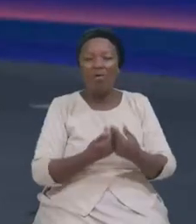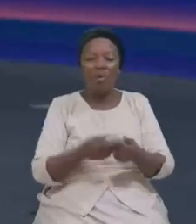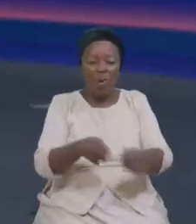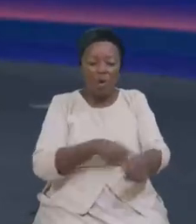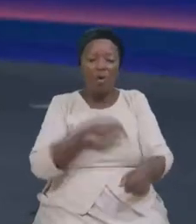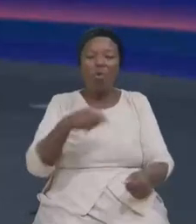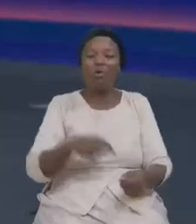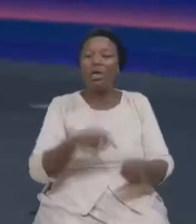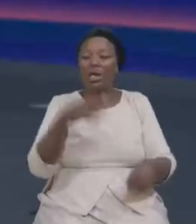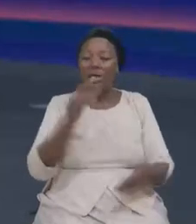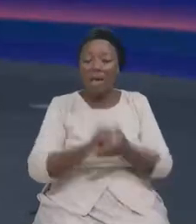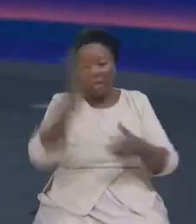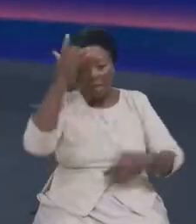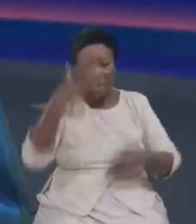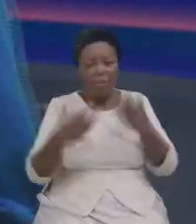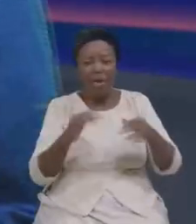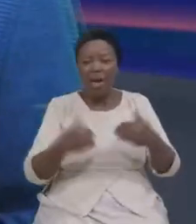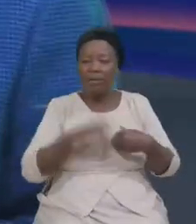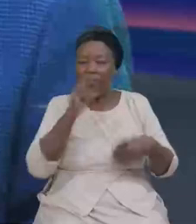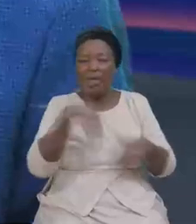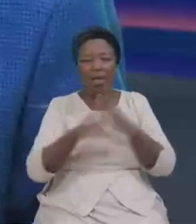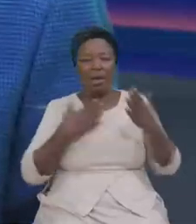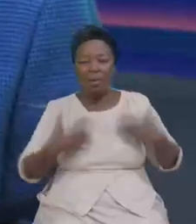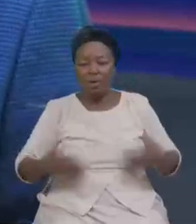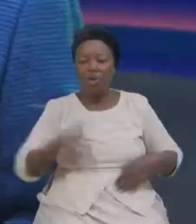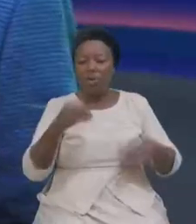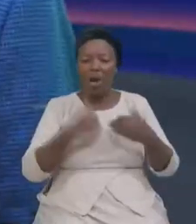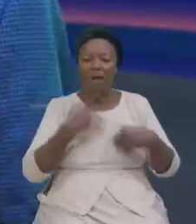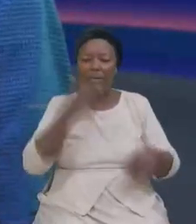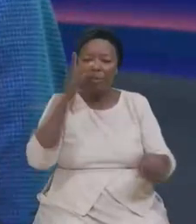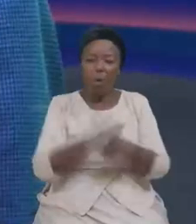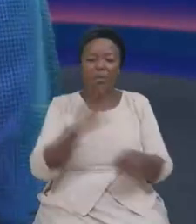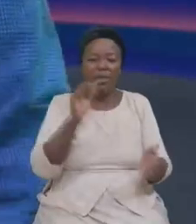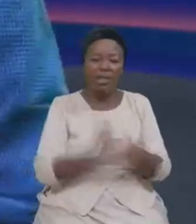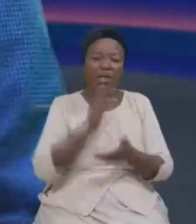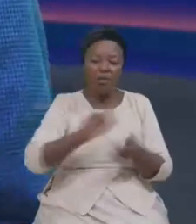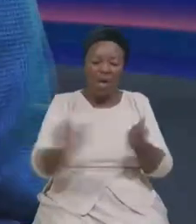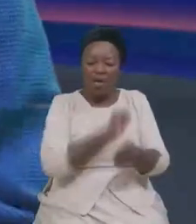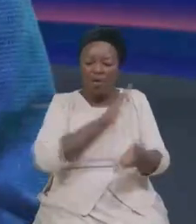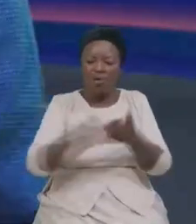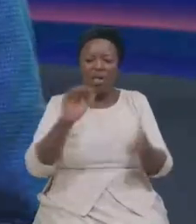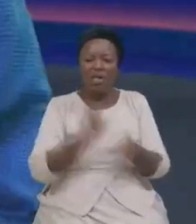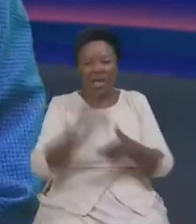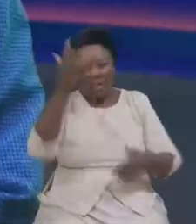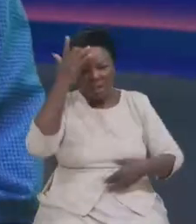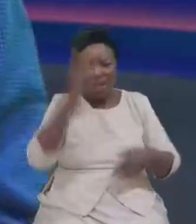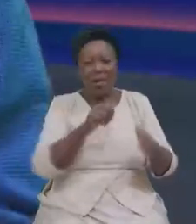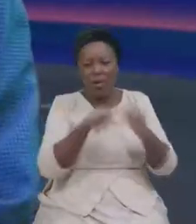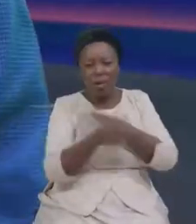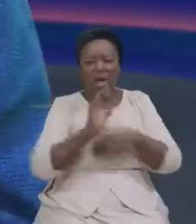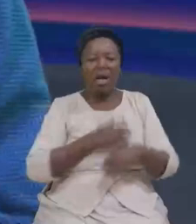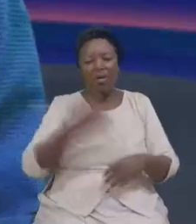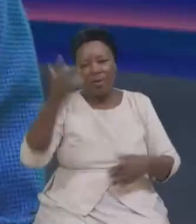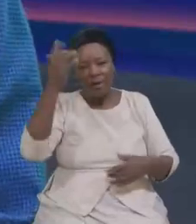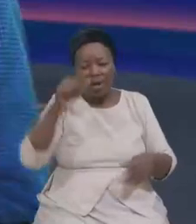maladie, nous avons donc la promesse que toutes ces maladies, Satan, les calamités, les